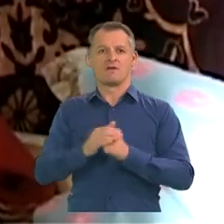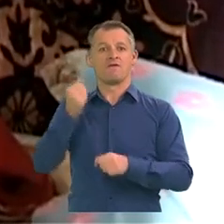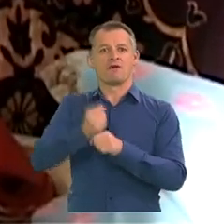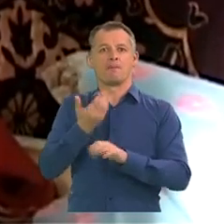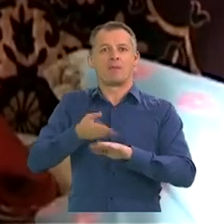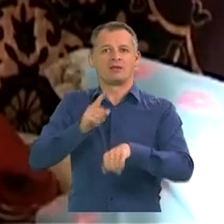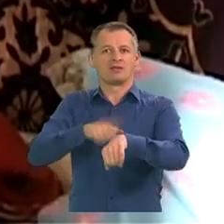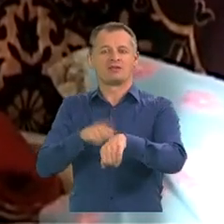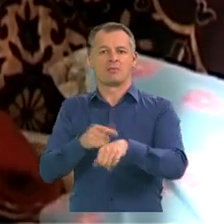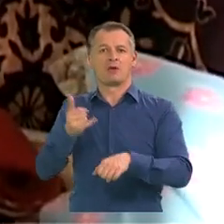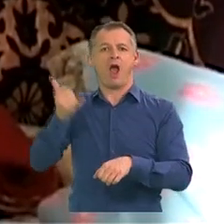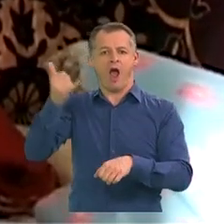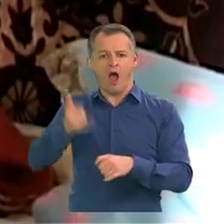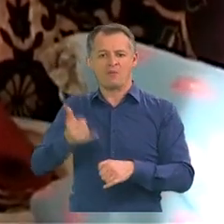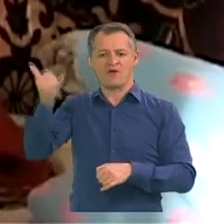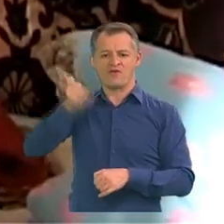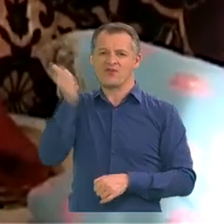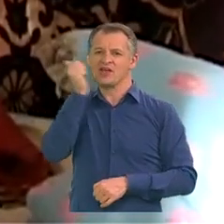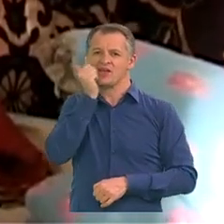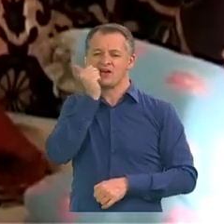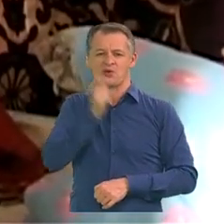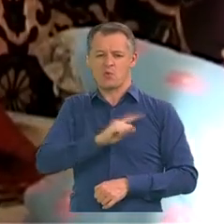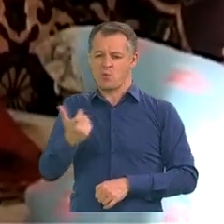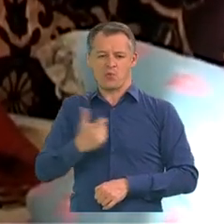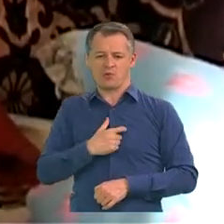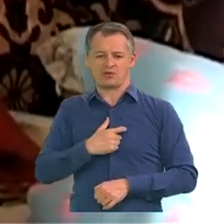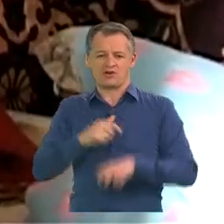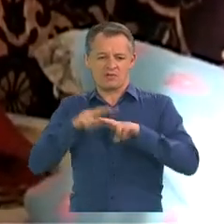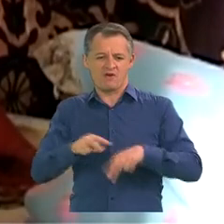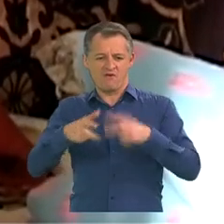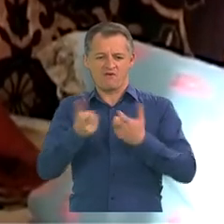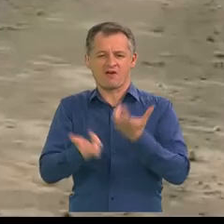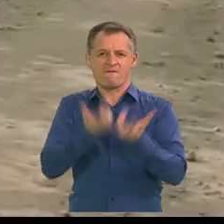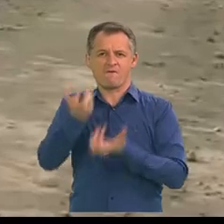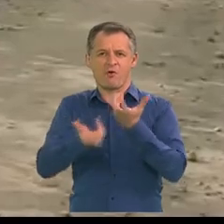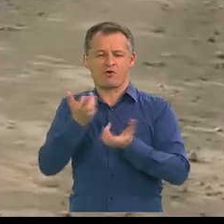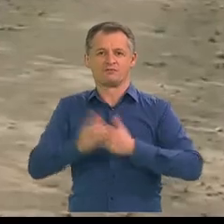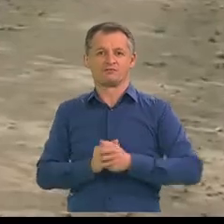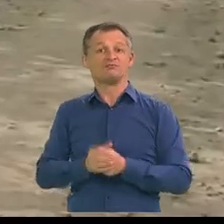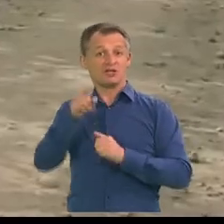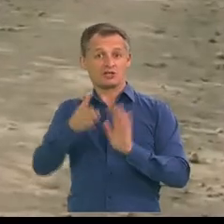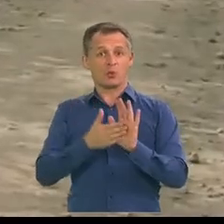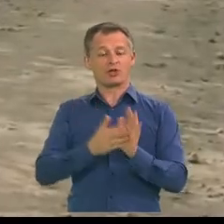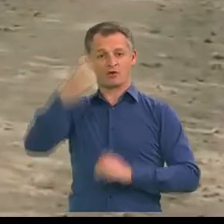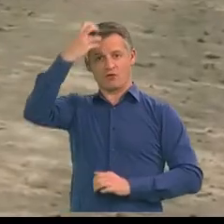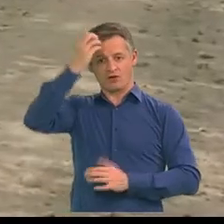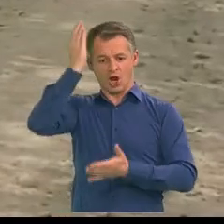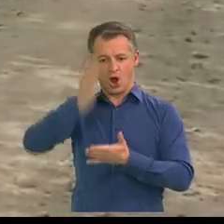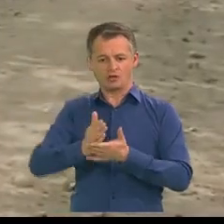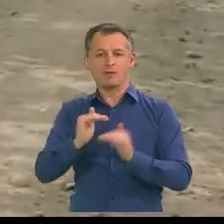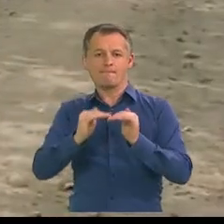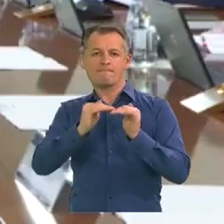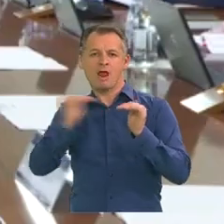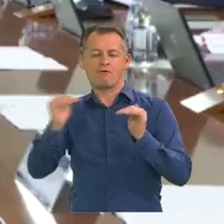că acum cade iarna, că nu pot să stau fără foc mai... În acest context, guvernul a decis plafonarea